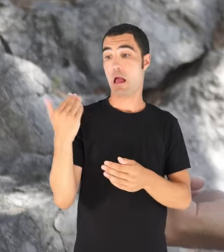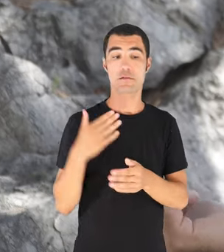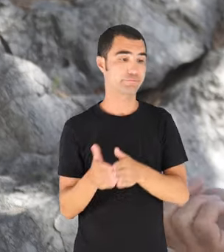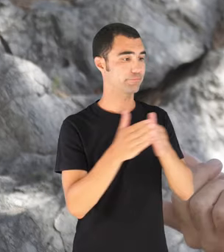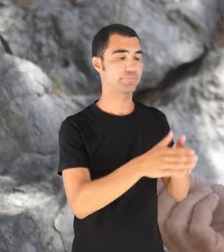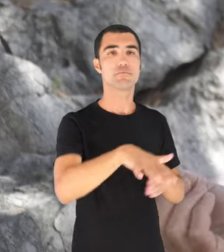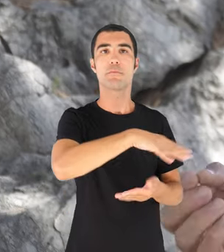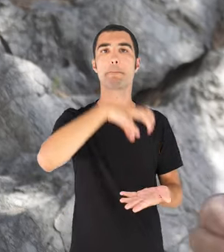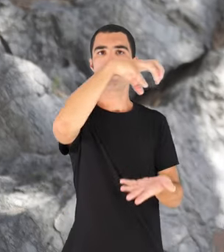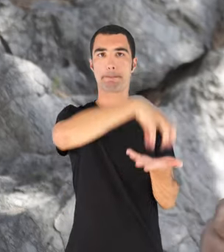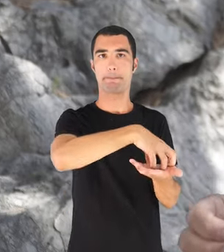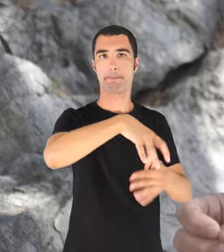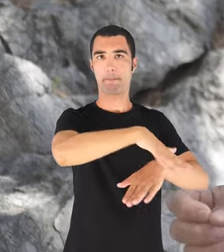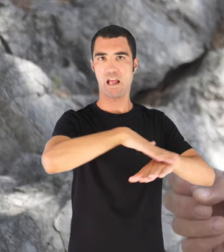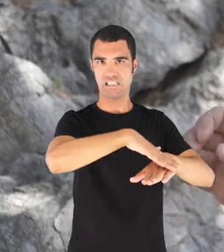de vora a la base.